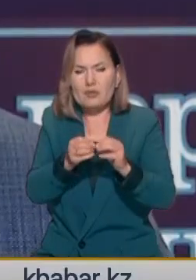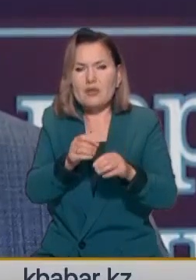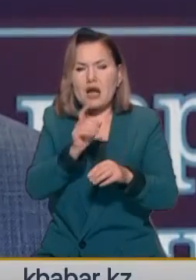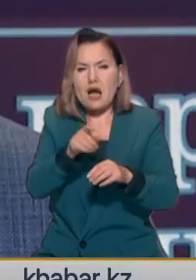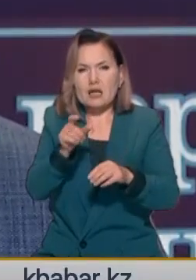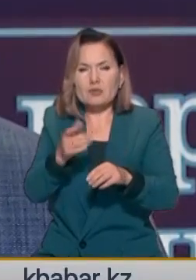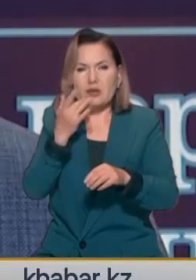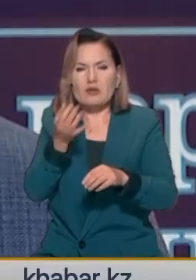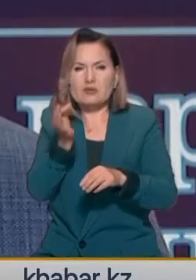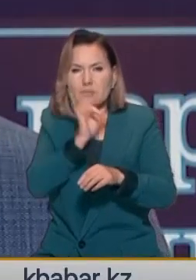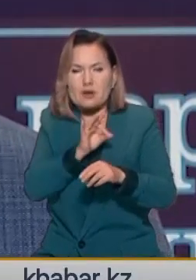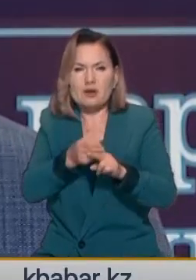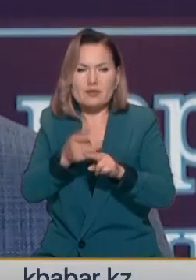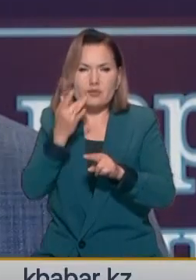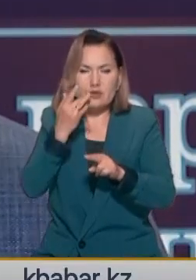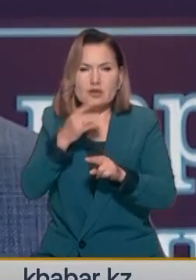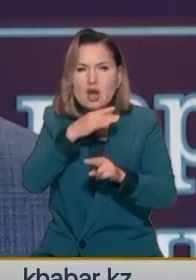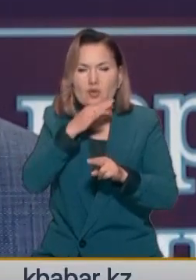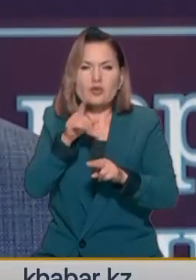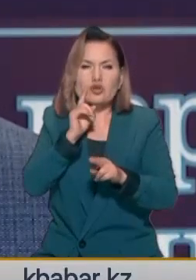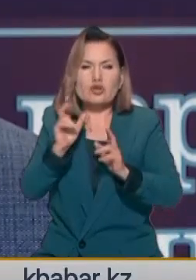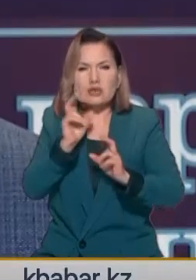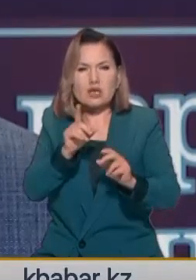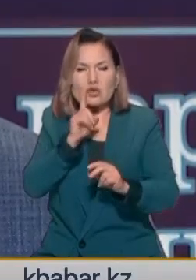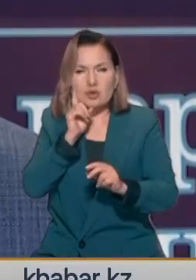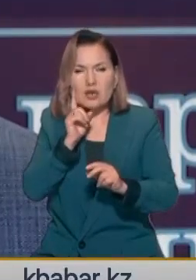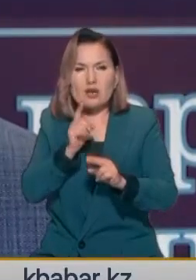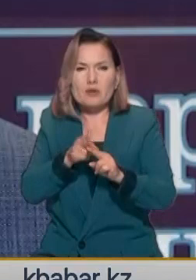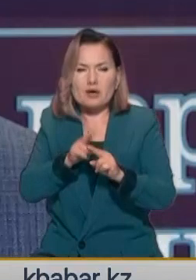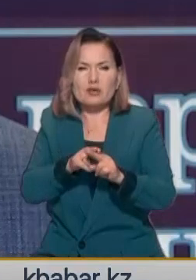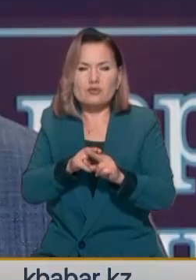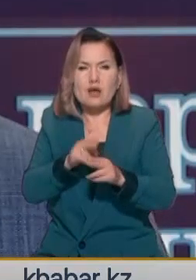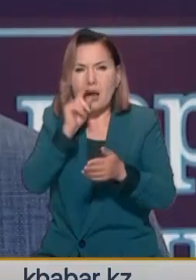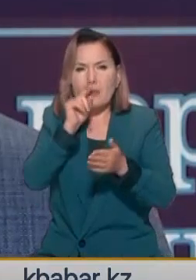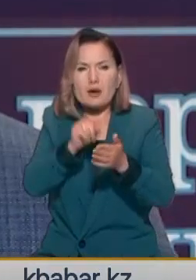пайдаланып, сол схемаларға мысалға көбінесе студенттер, жұмысшы жастар,